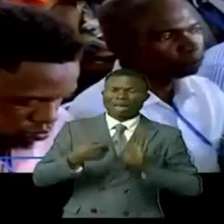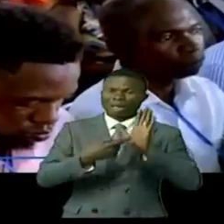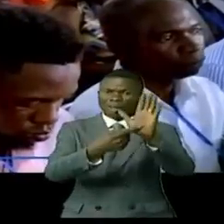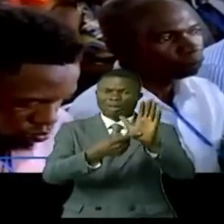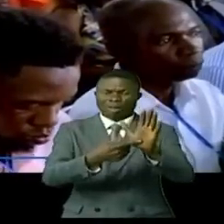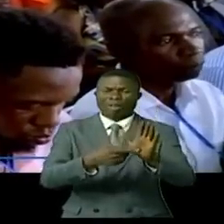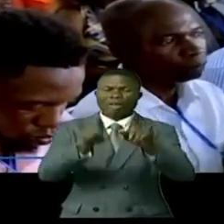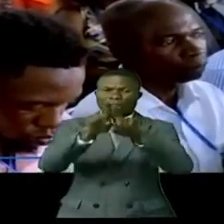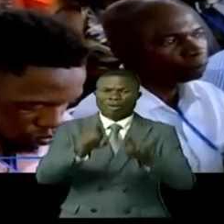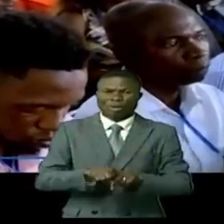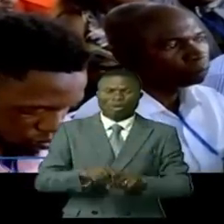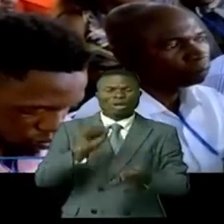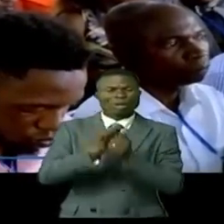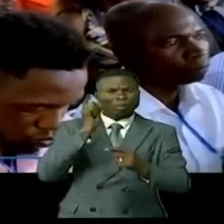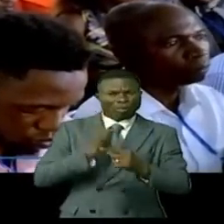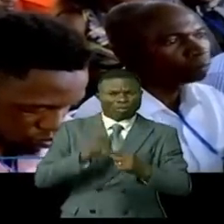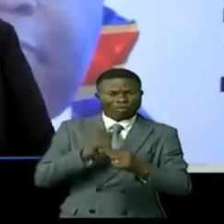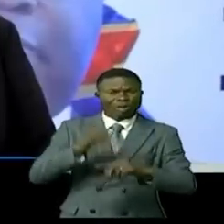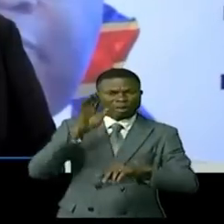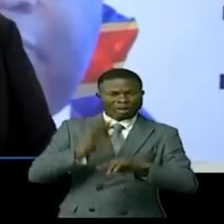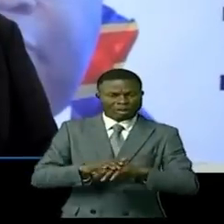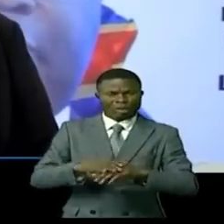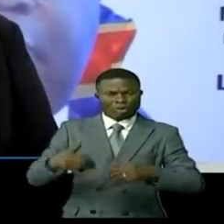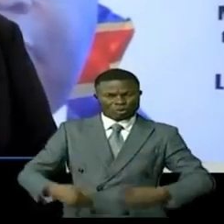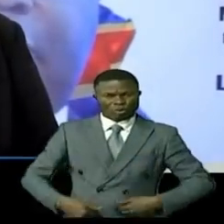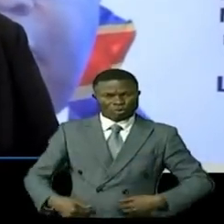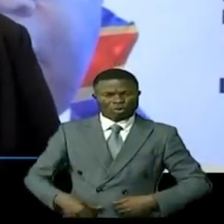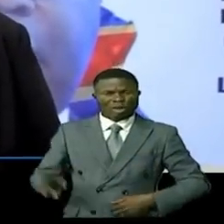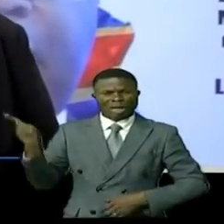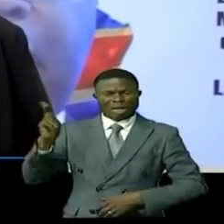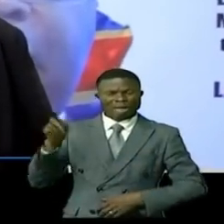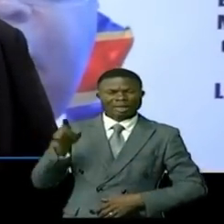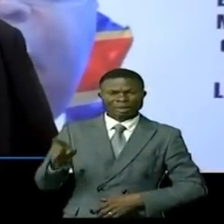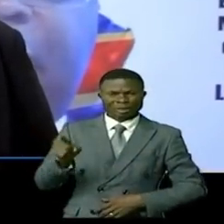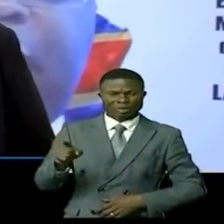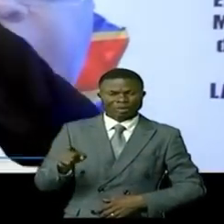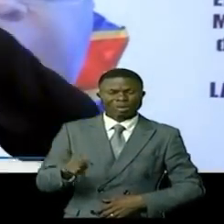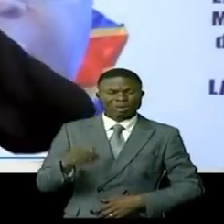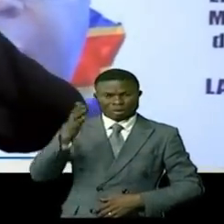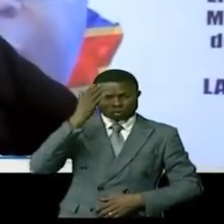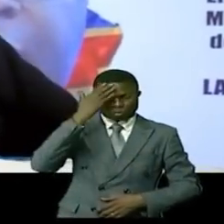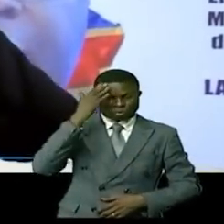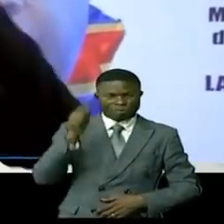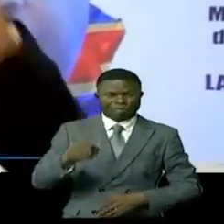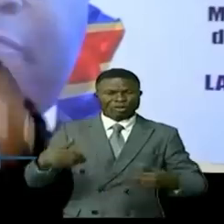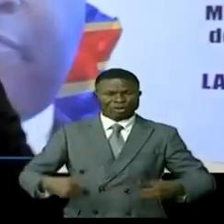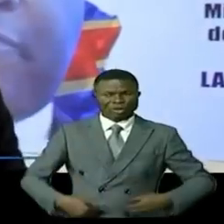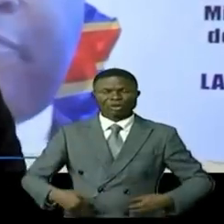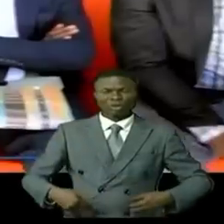en même temps les difficultés qu'éprouve le jeune Kassaïen. Vous avez aujourd'hui une jeunesse